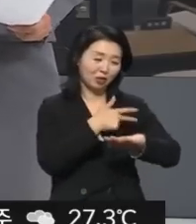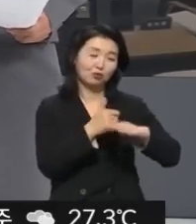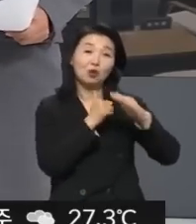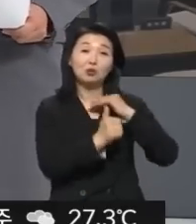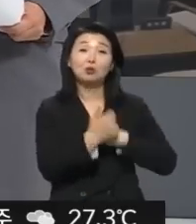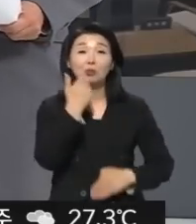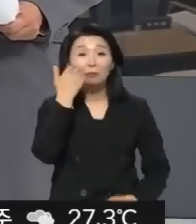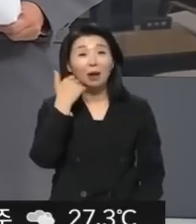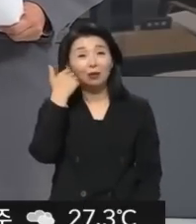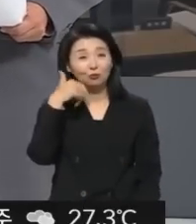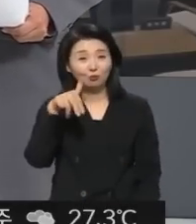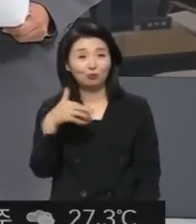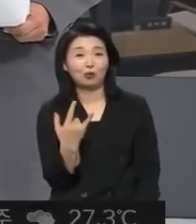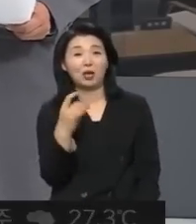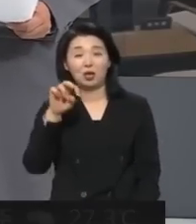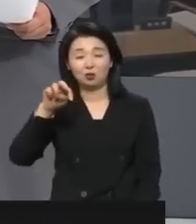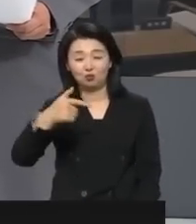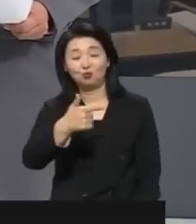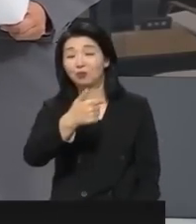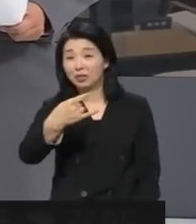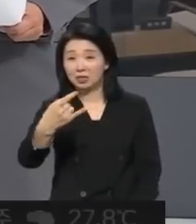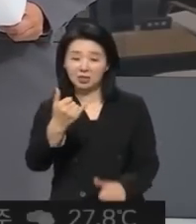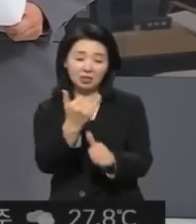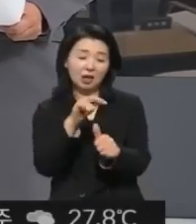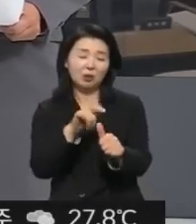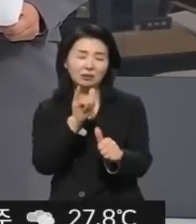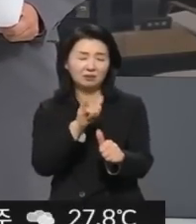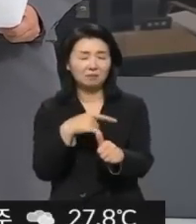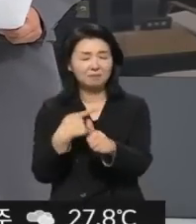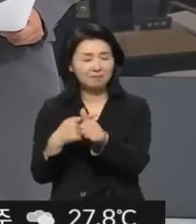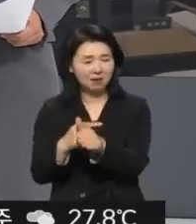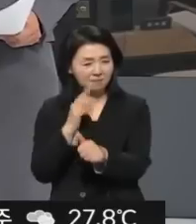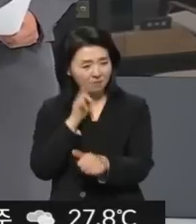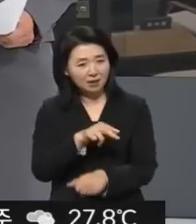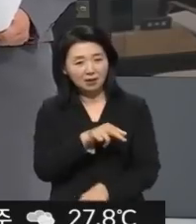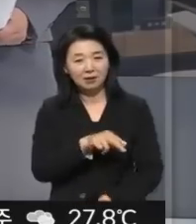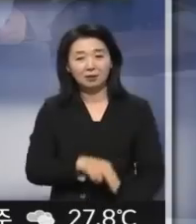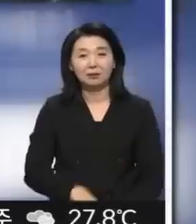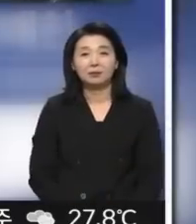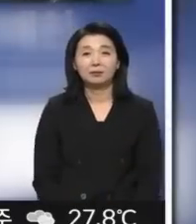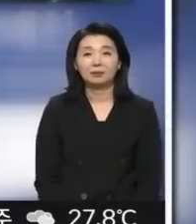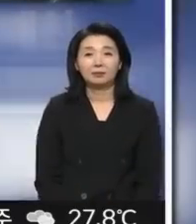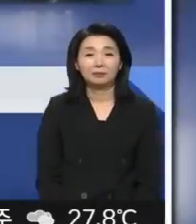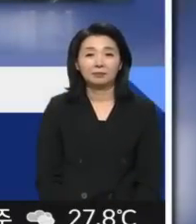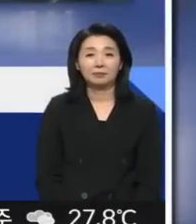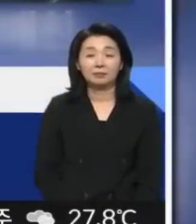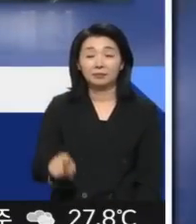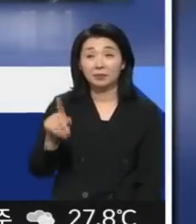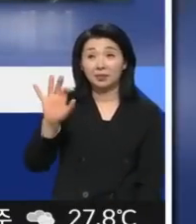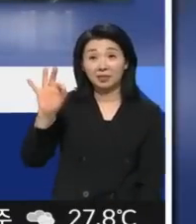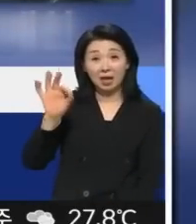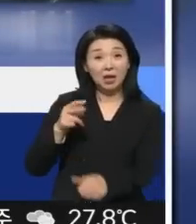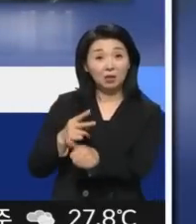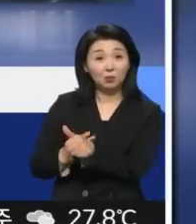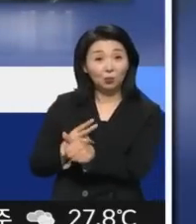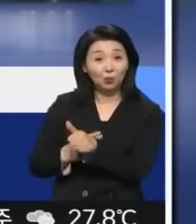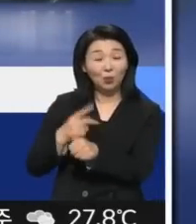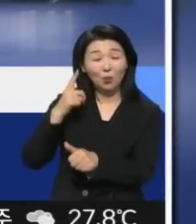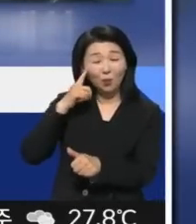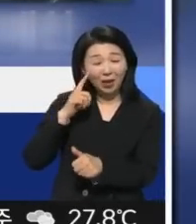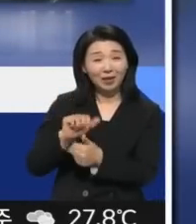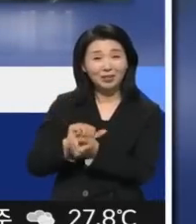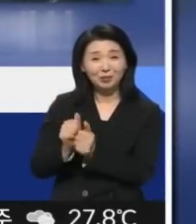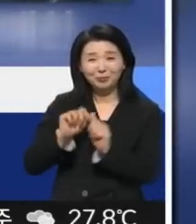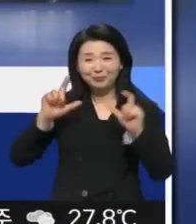출신인 최윤희 차관이 있었다면서 과한 비판이라고 했습니다. 장미란 교수님 같은 경우는 단순히 스포츠